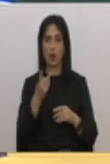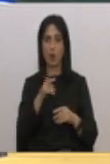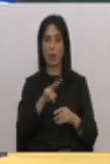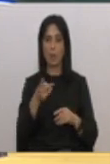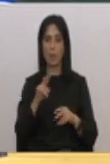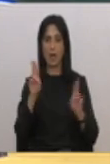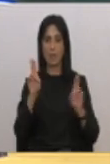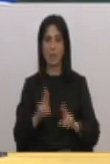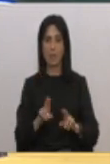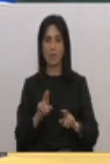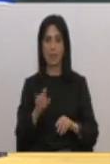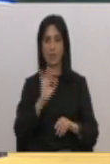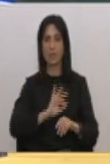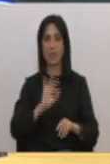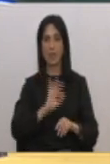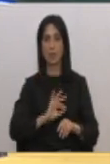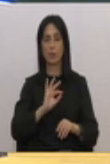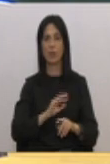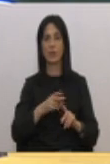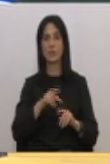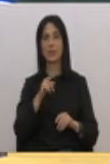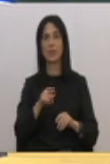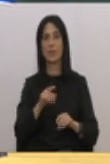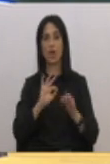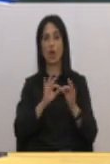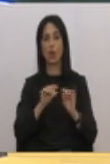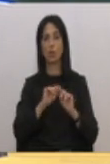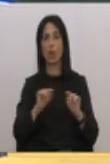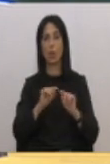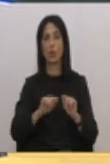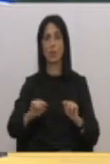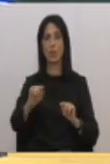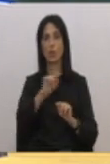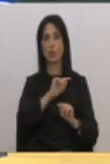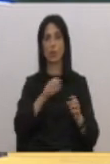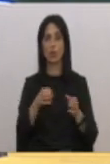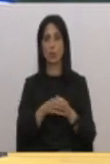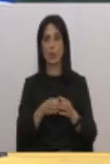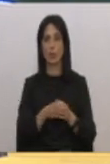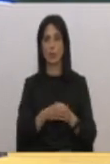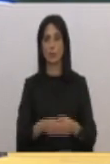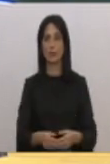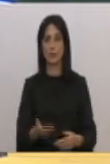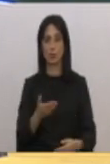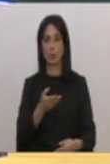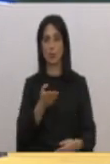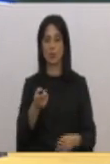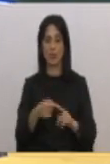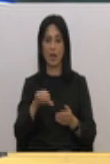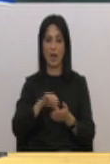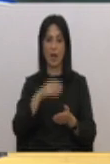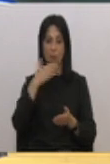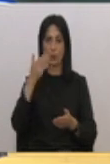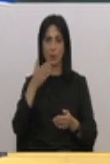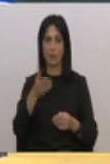standardi, ritic, sarge blobs, is concretului opozițiuri jgupebi, romlebica gamodian